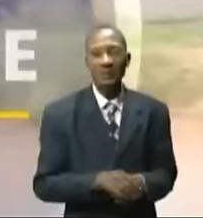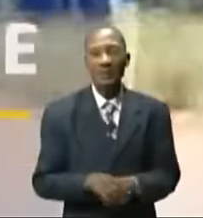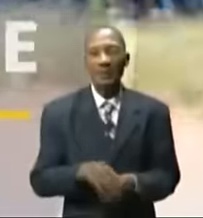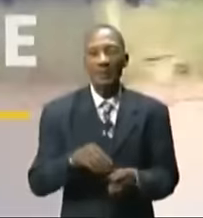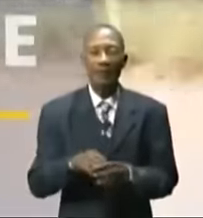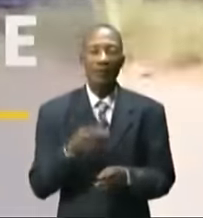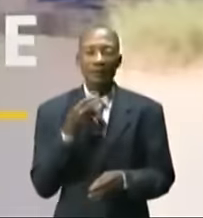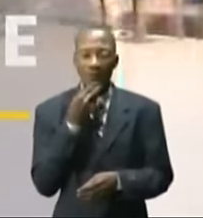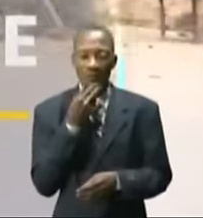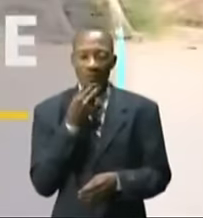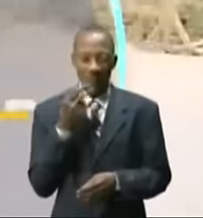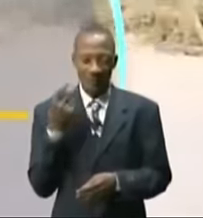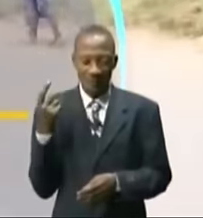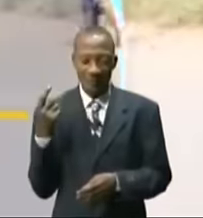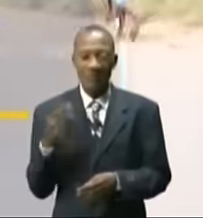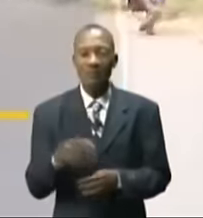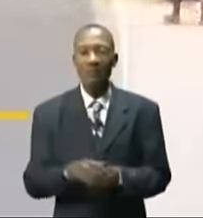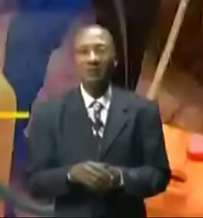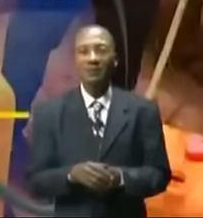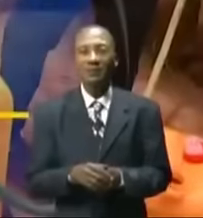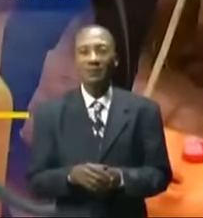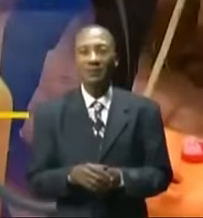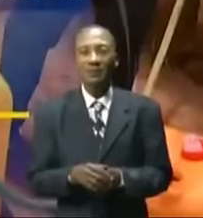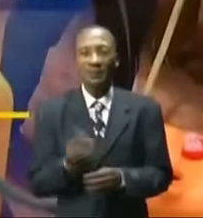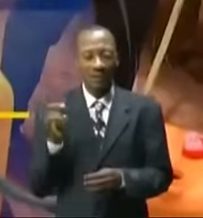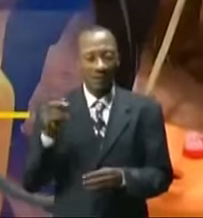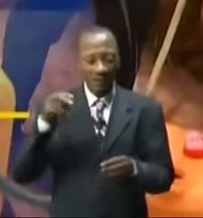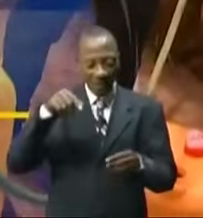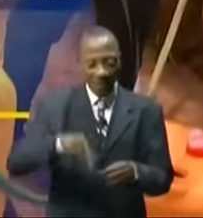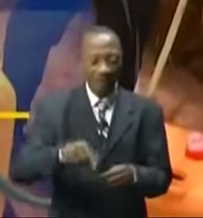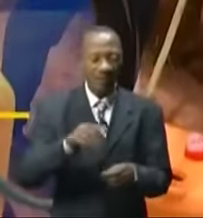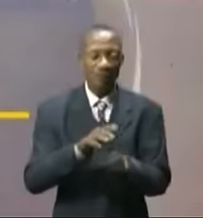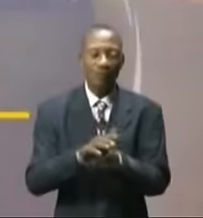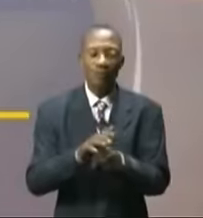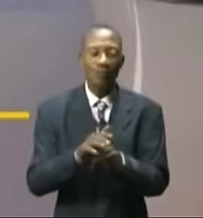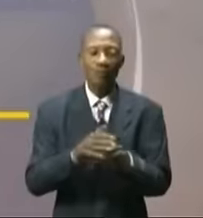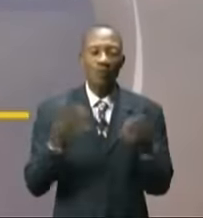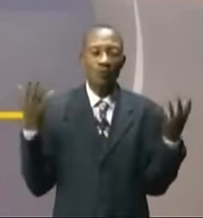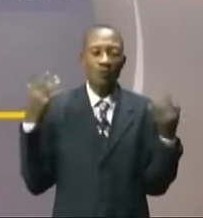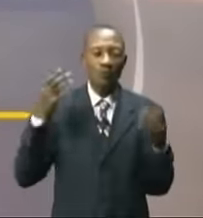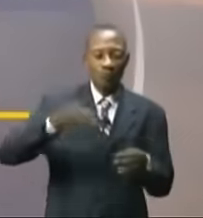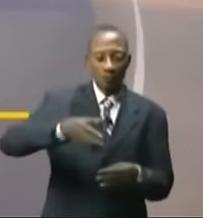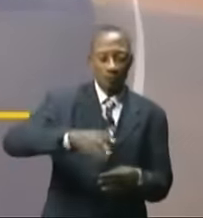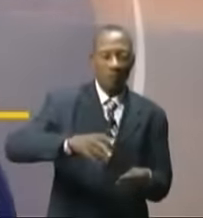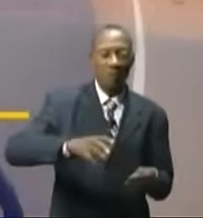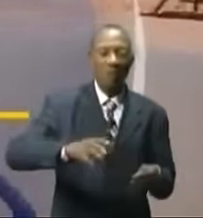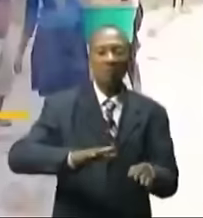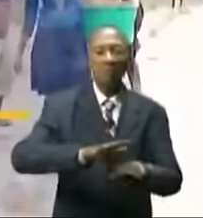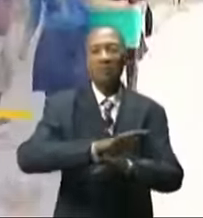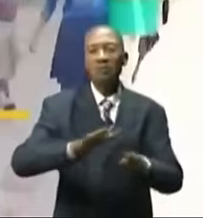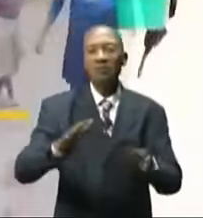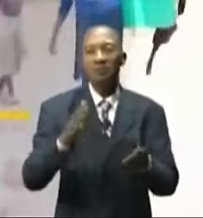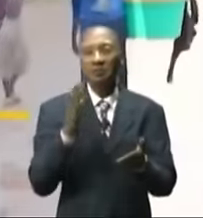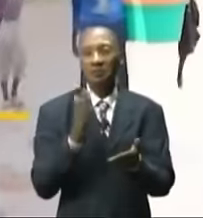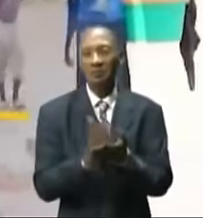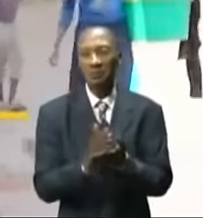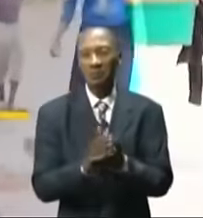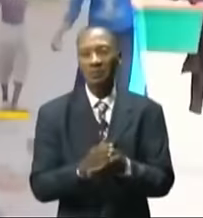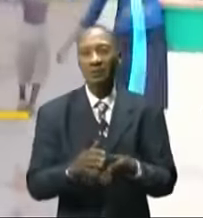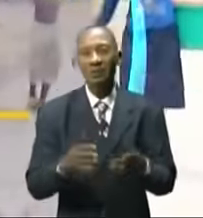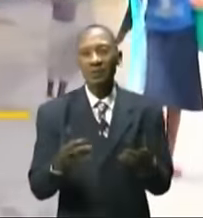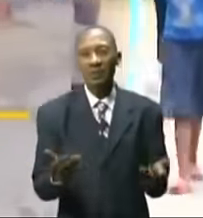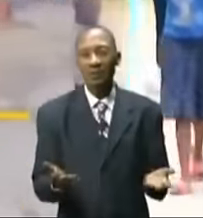Kassai Oriental. Plusieurs quartiers de cette ville sont privés d'eau potable. L'eau n'écoule plus depuis deux semaines. La vétusté des matériels et